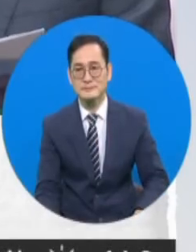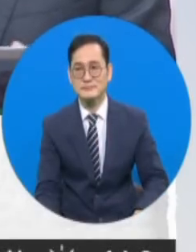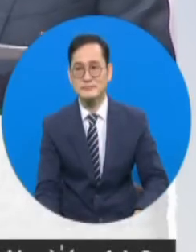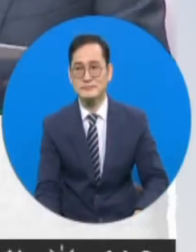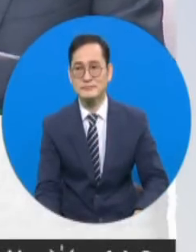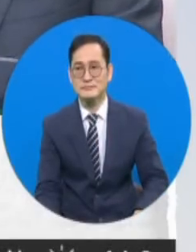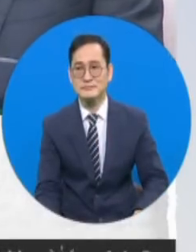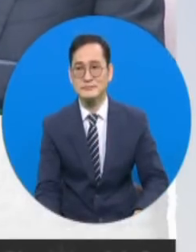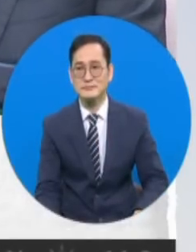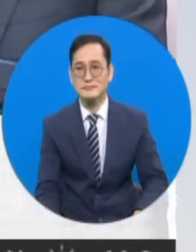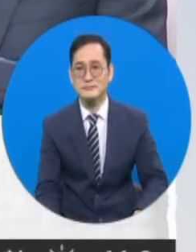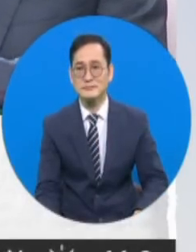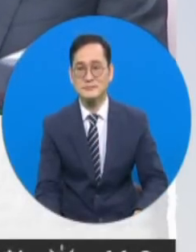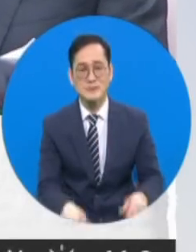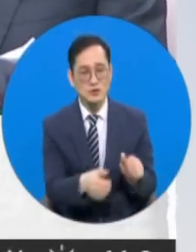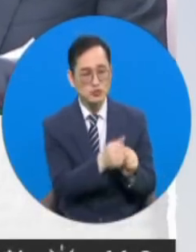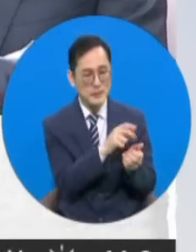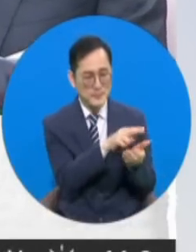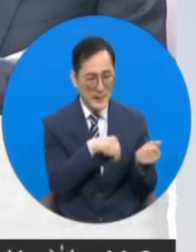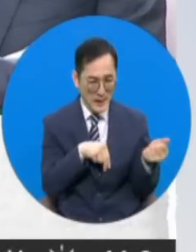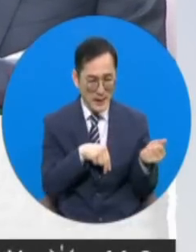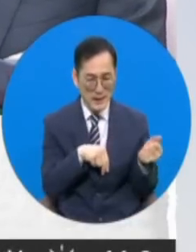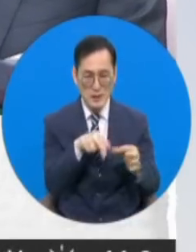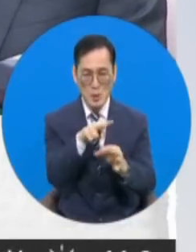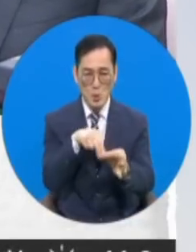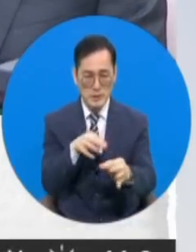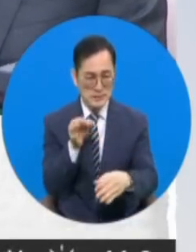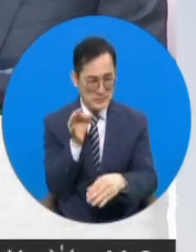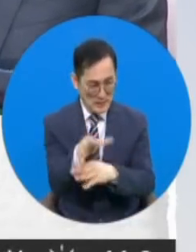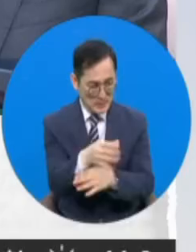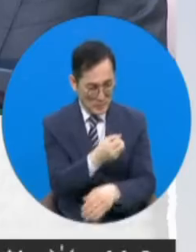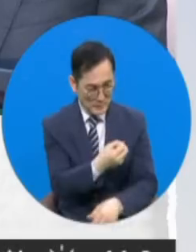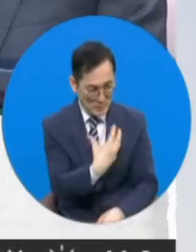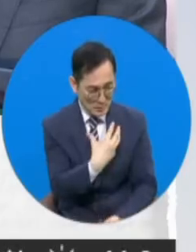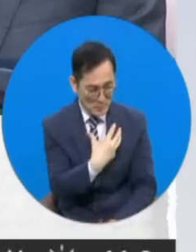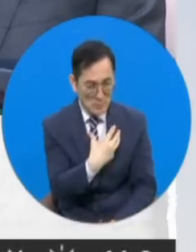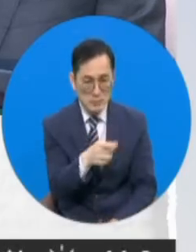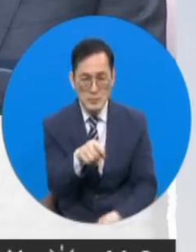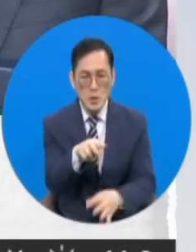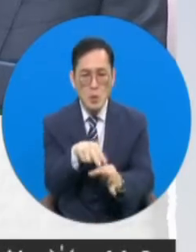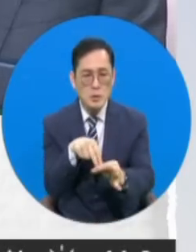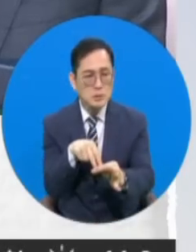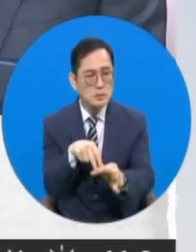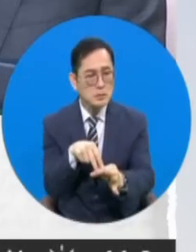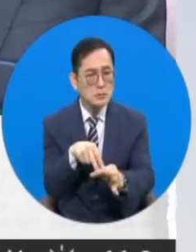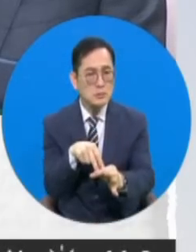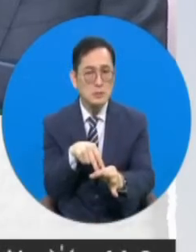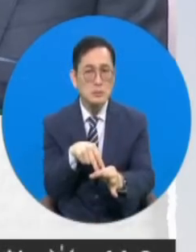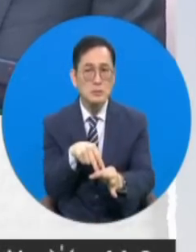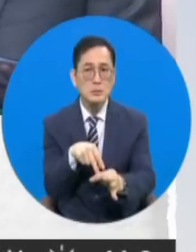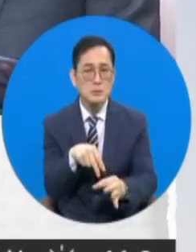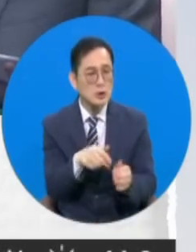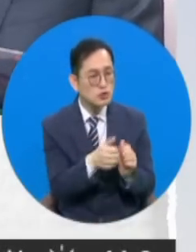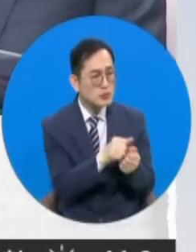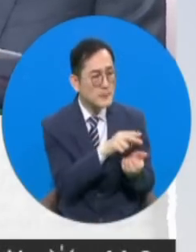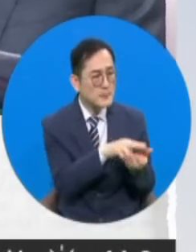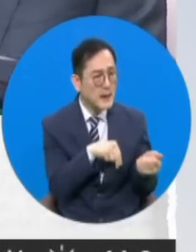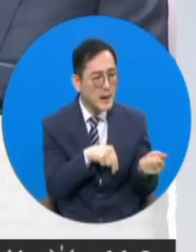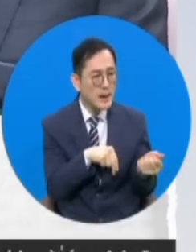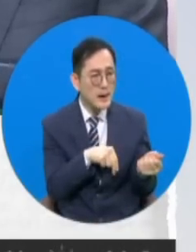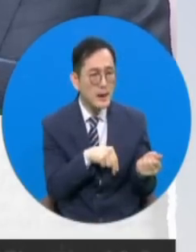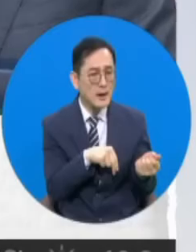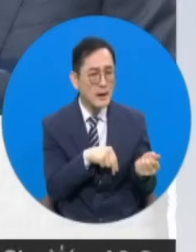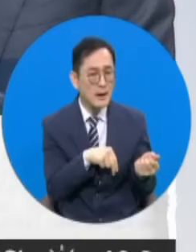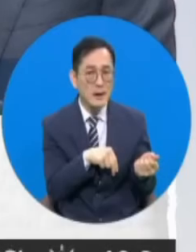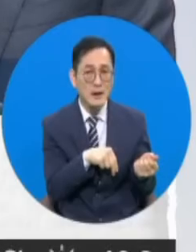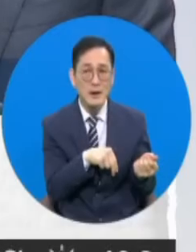그러면은 주식 매각 대금으로 코인을 매입을 했다는 것인데 그러면은 그 주식 매각 대금은 어디서 난 거냐